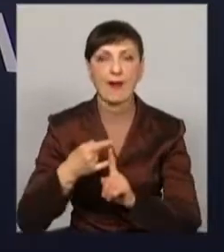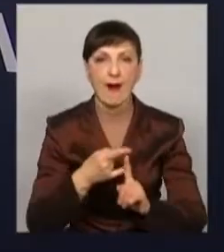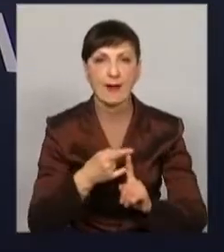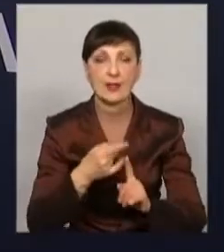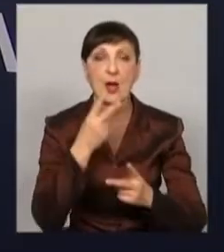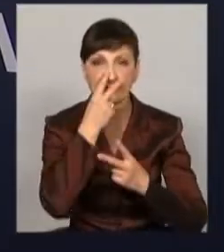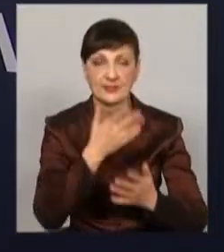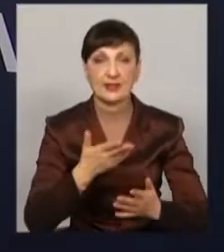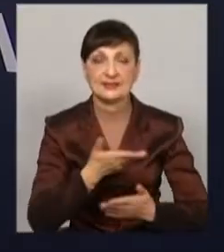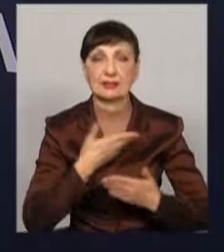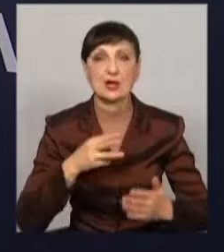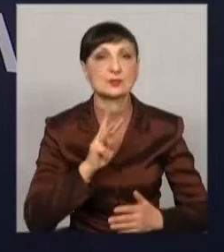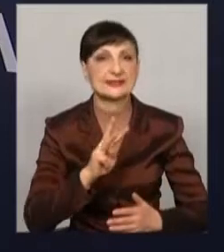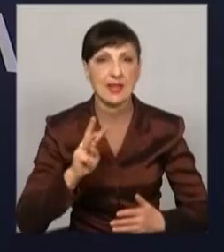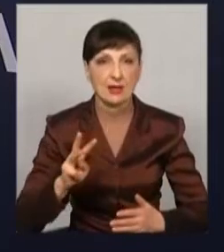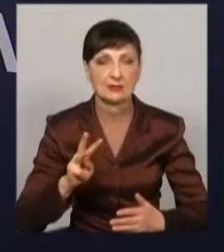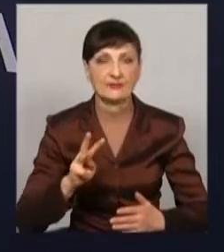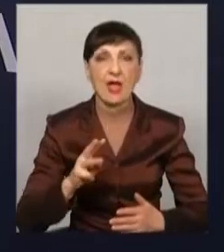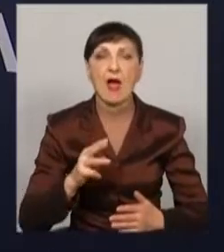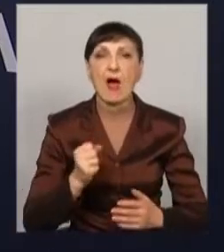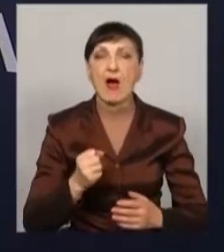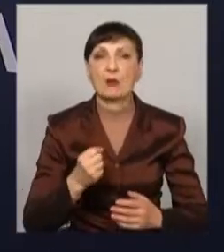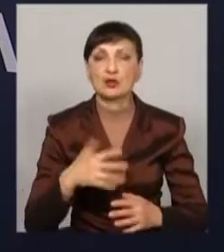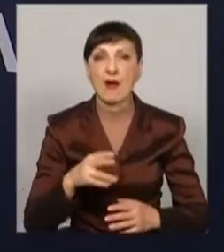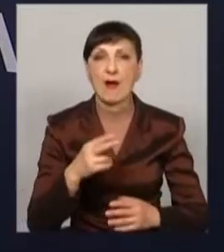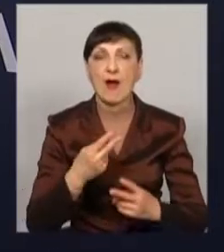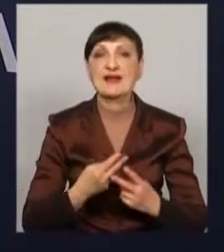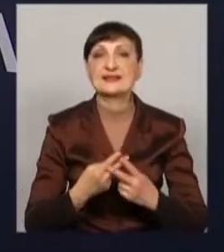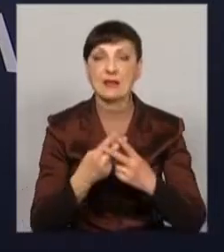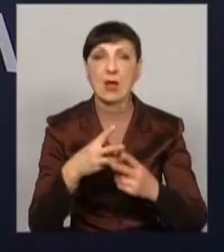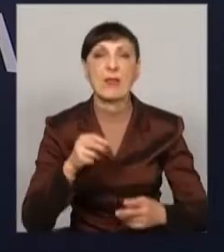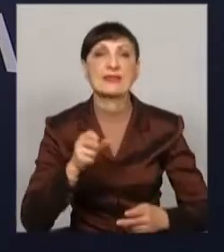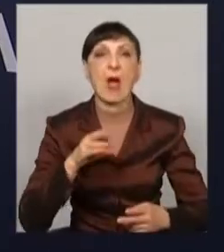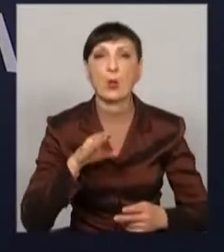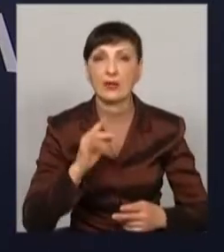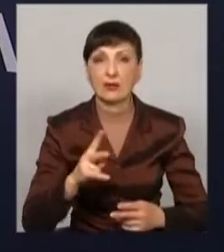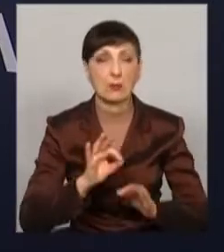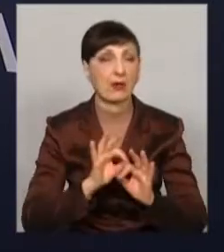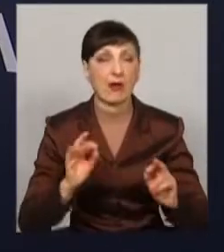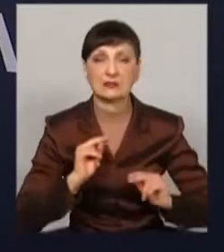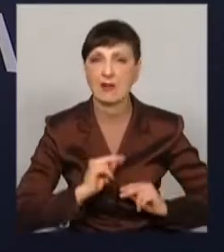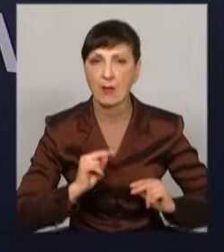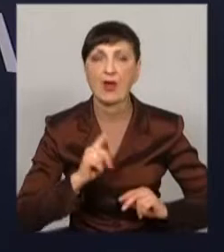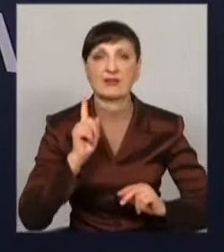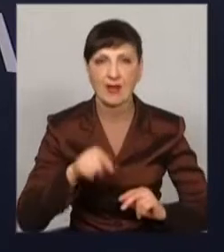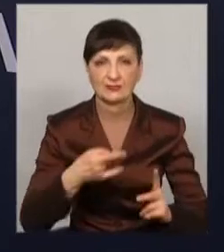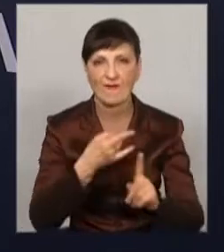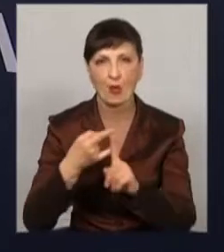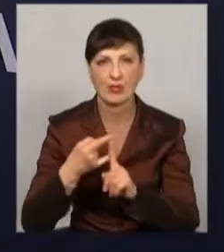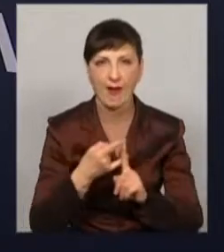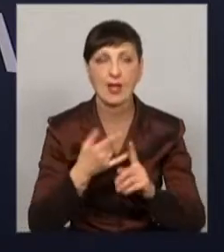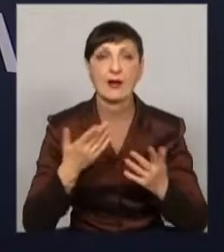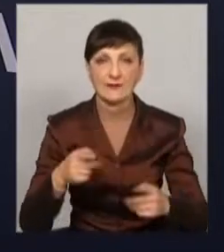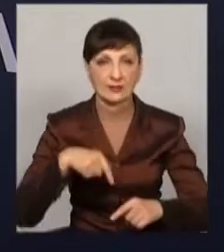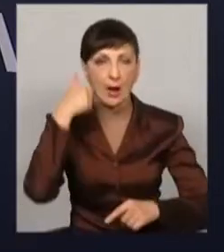можете посмотреть на нашем сайте, что Astana Media Week прекрасно работает и востребован и в онлайн-формате. Поэтому, конечно же, в